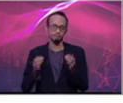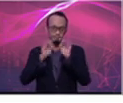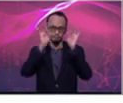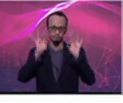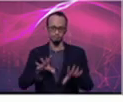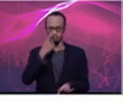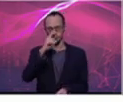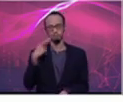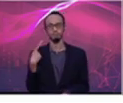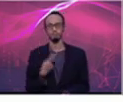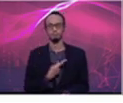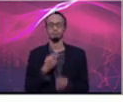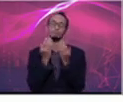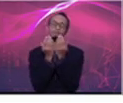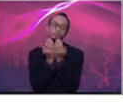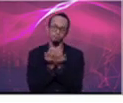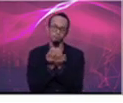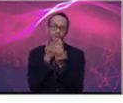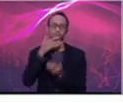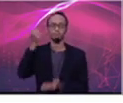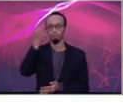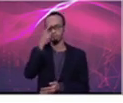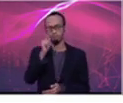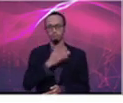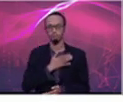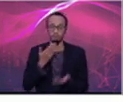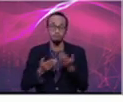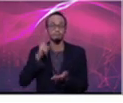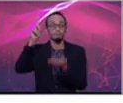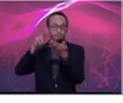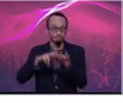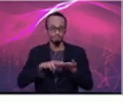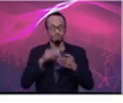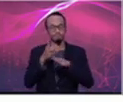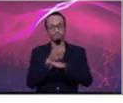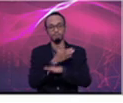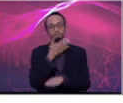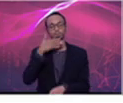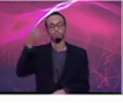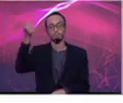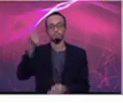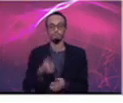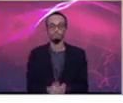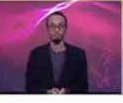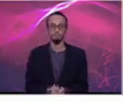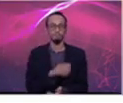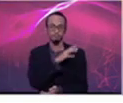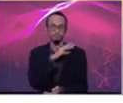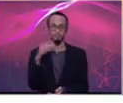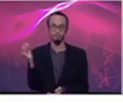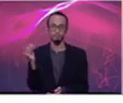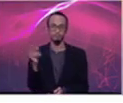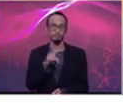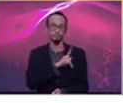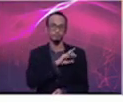buat keluarga kamilah doakan yang terbaiklah Mungkin Tuhan nak bagi rezeki lebih baik sementara itu